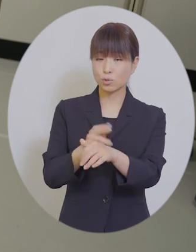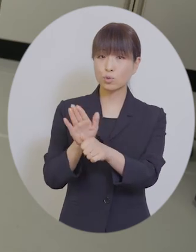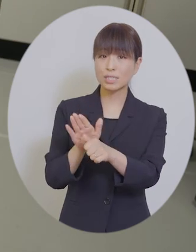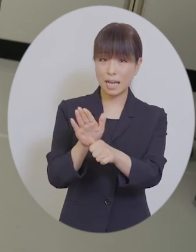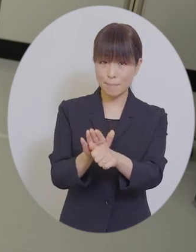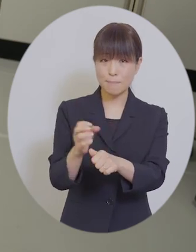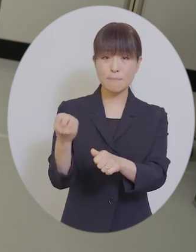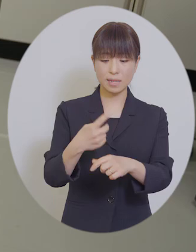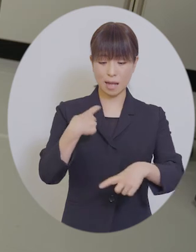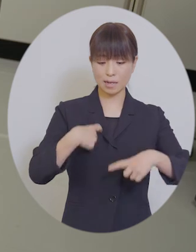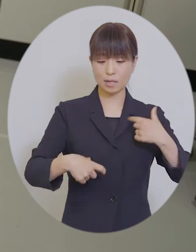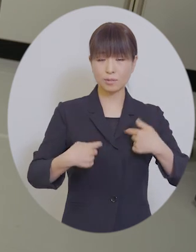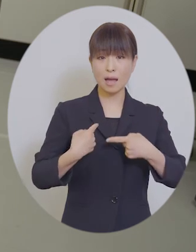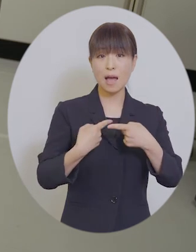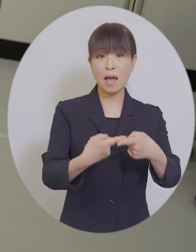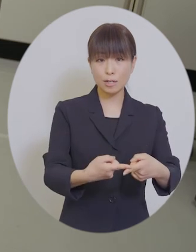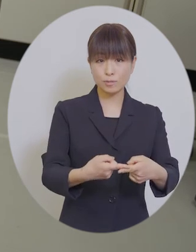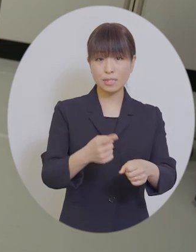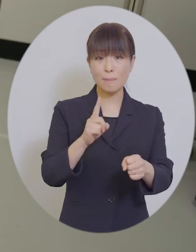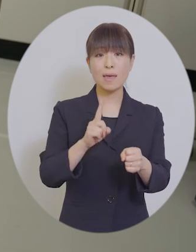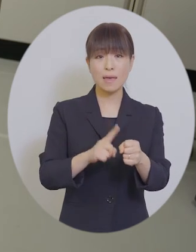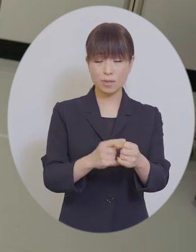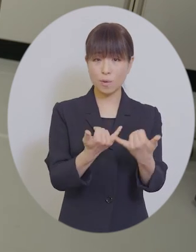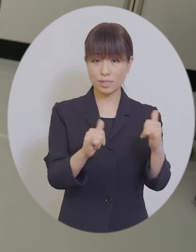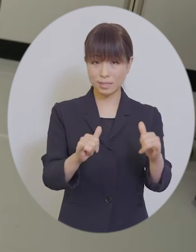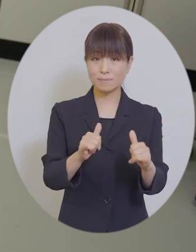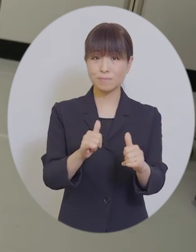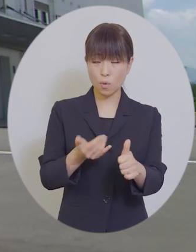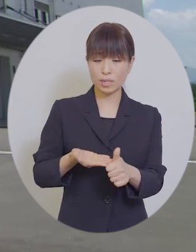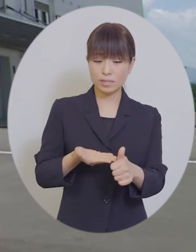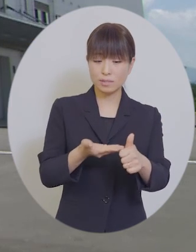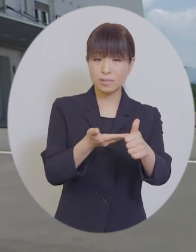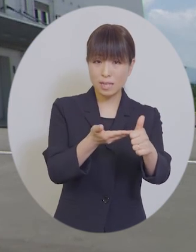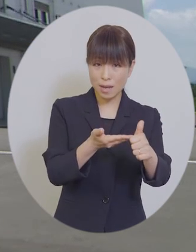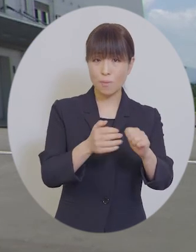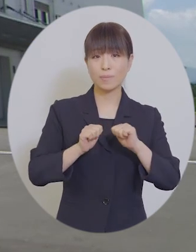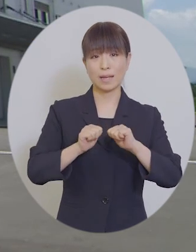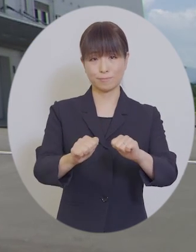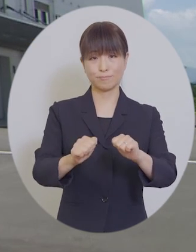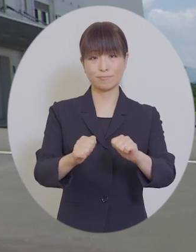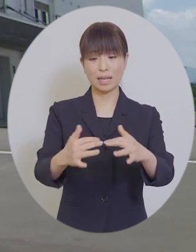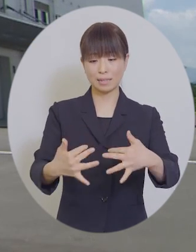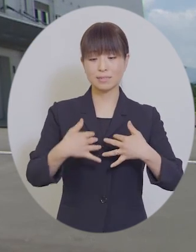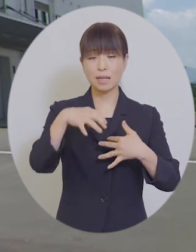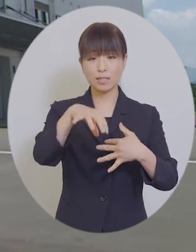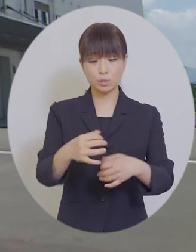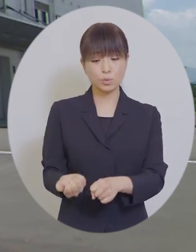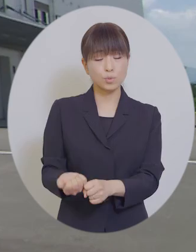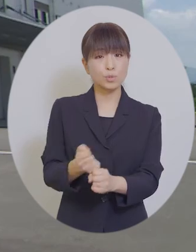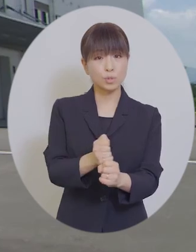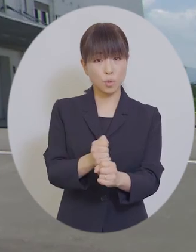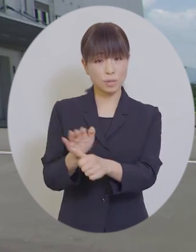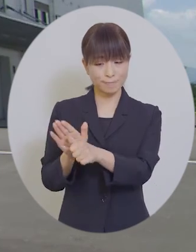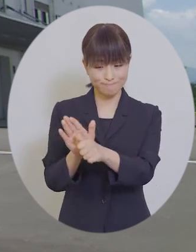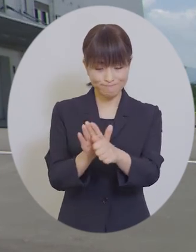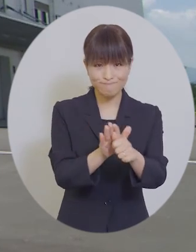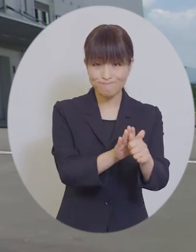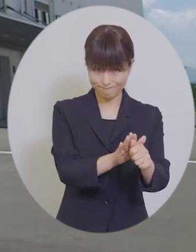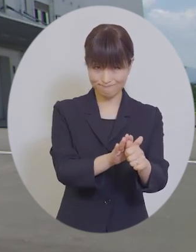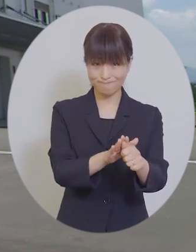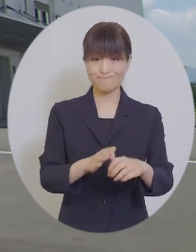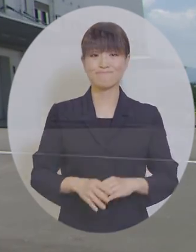や学生などの受け入れによる人材育成を行うなど被災地復興に貢献しています